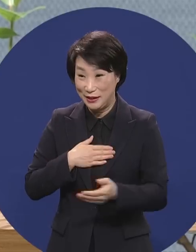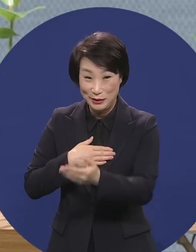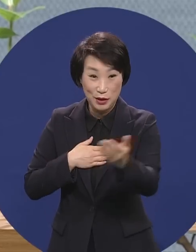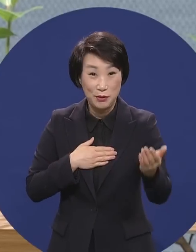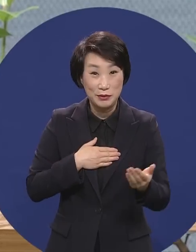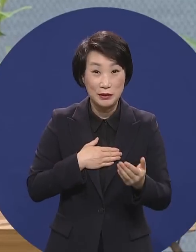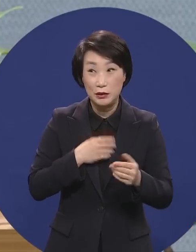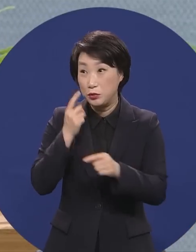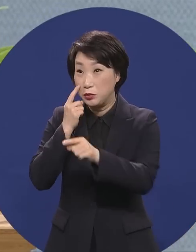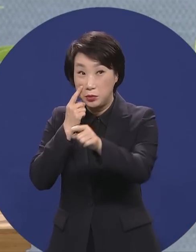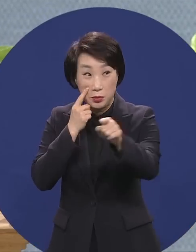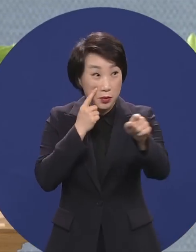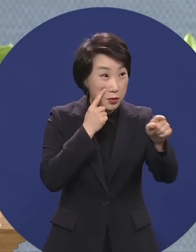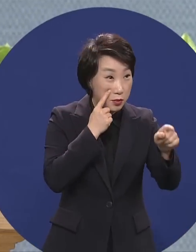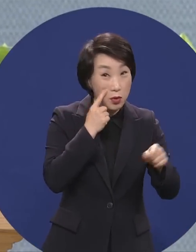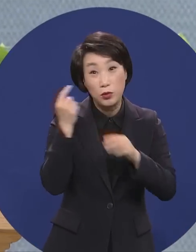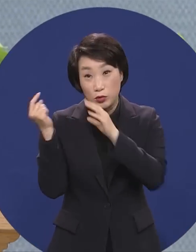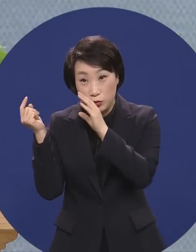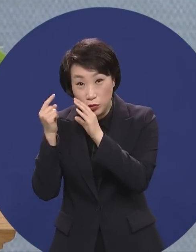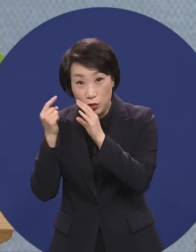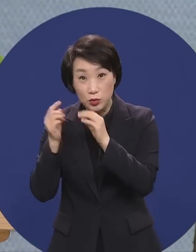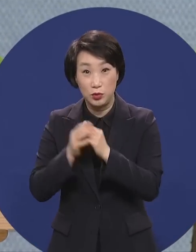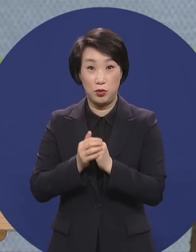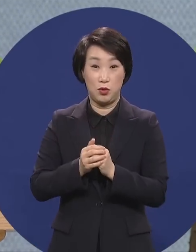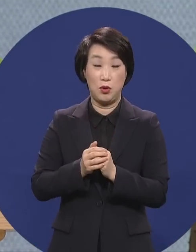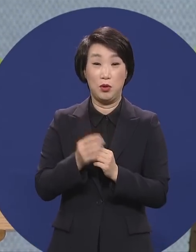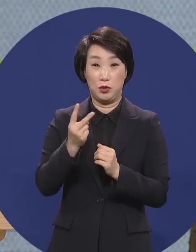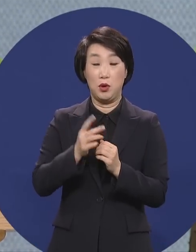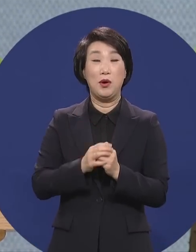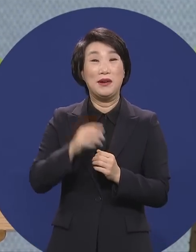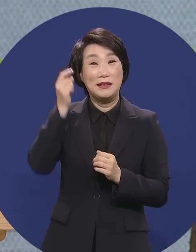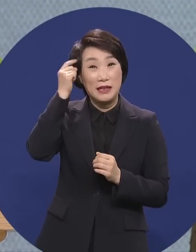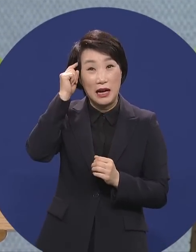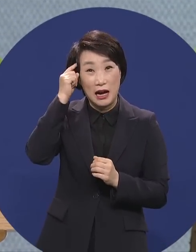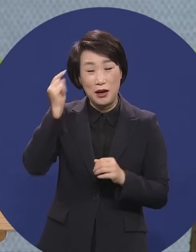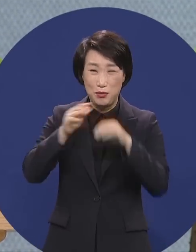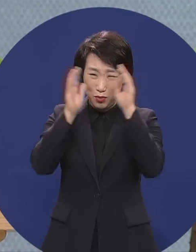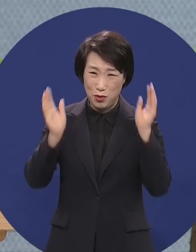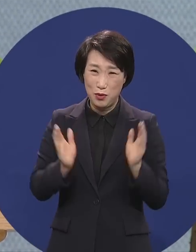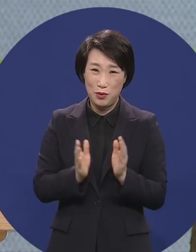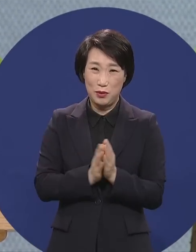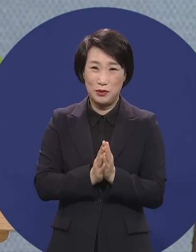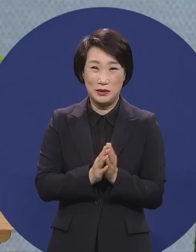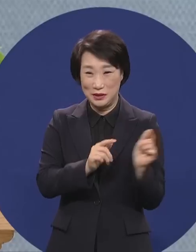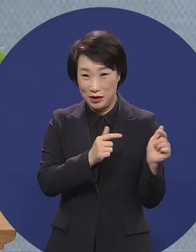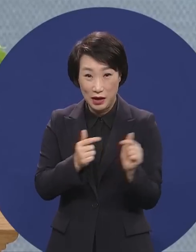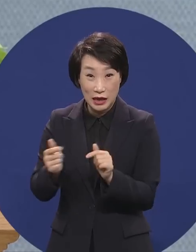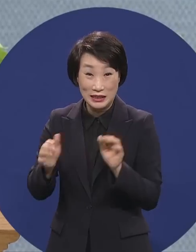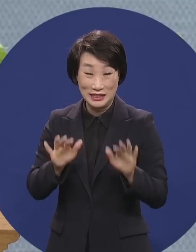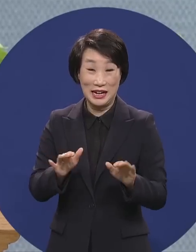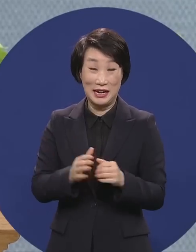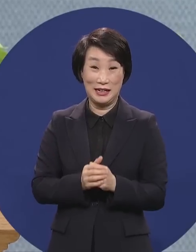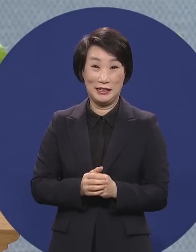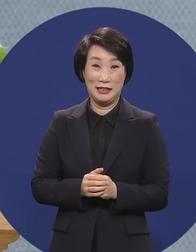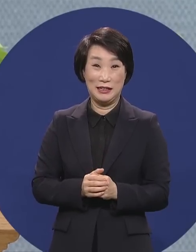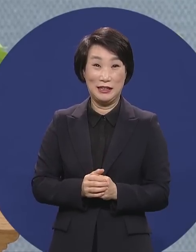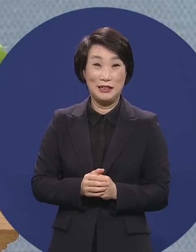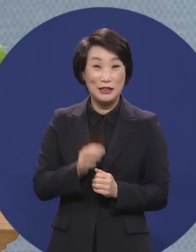여러분이 눈으로 보고 귀로 듣고 그리고 생각하는 모든